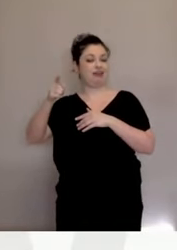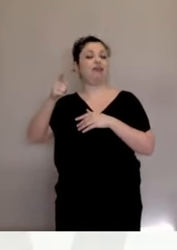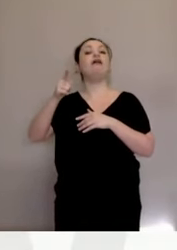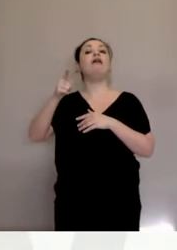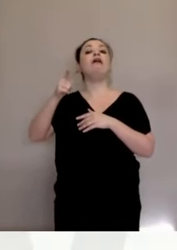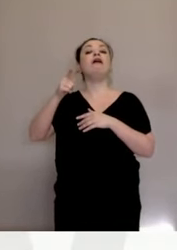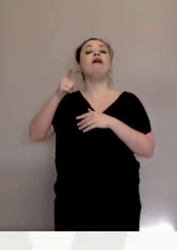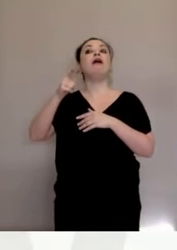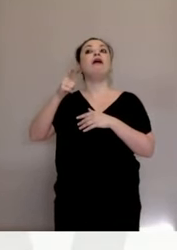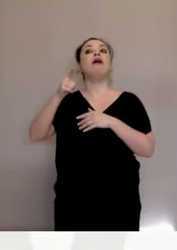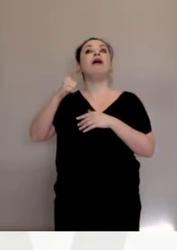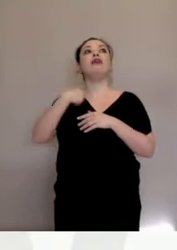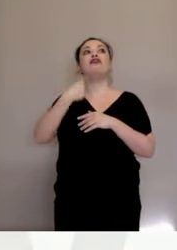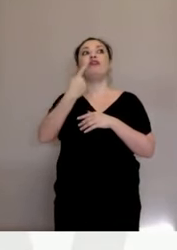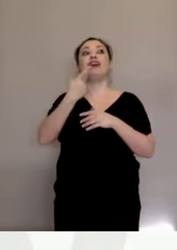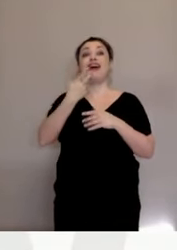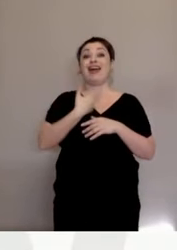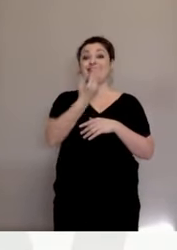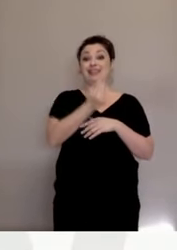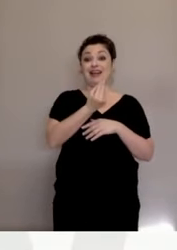essere e tempo,